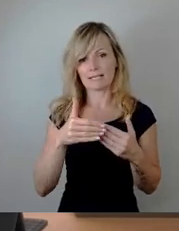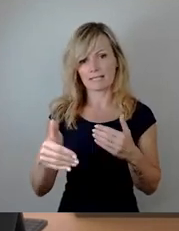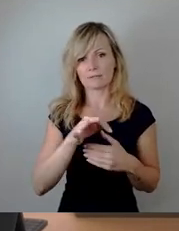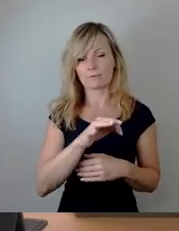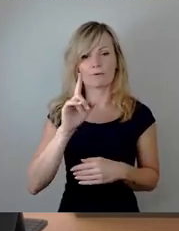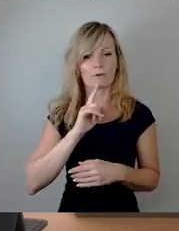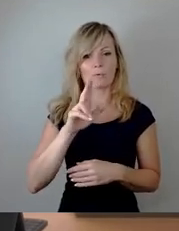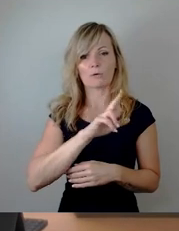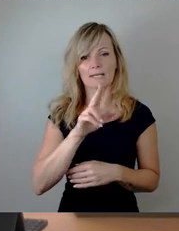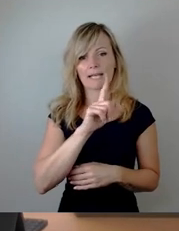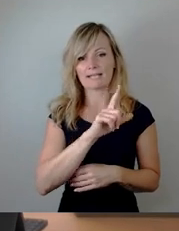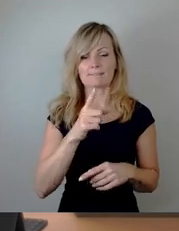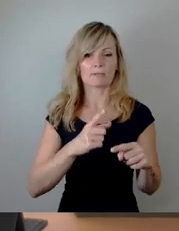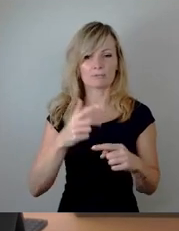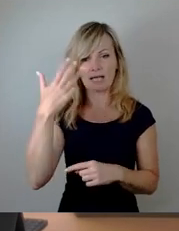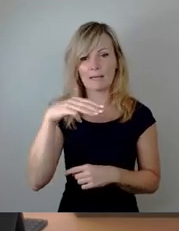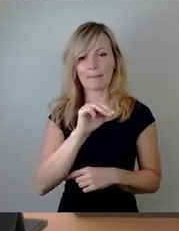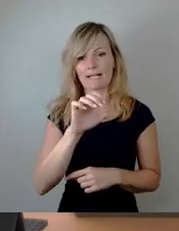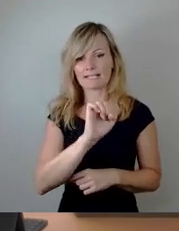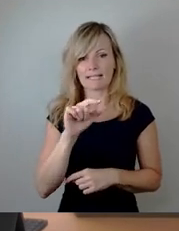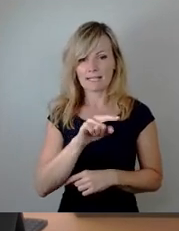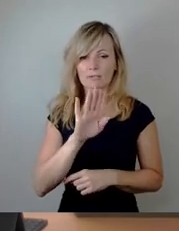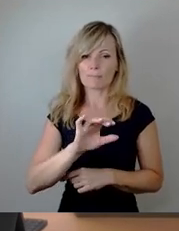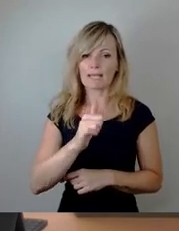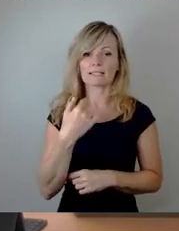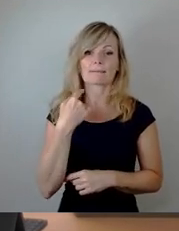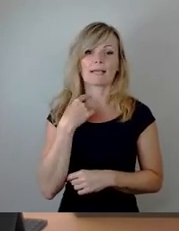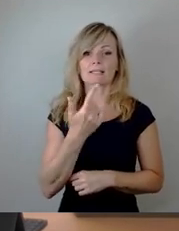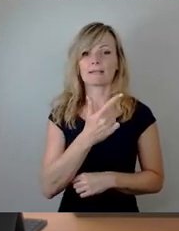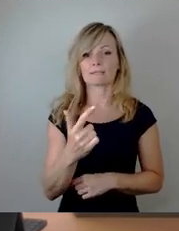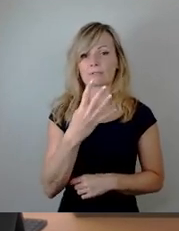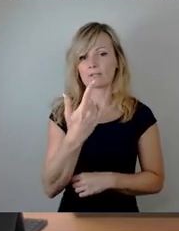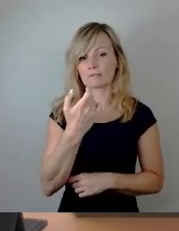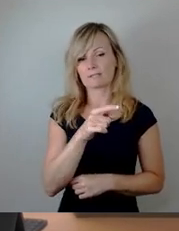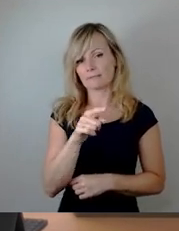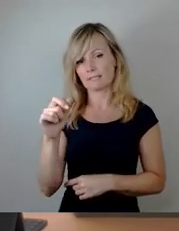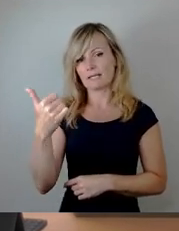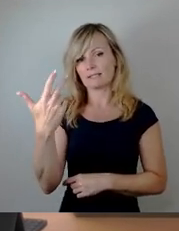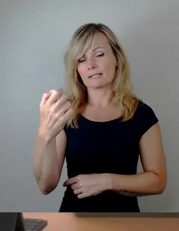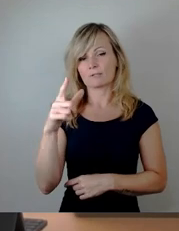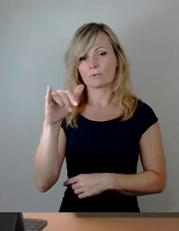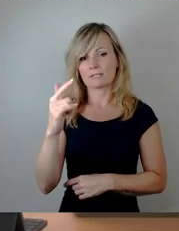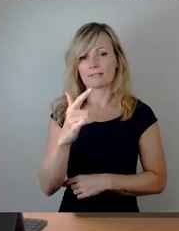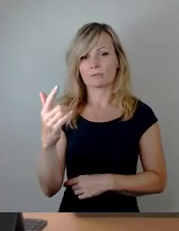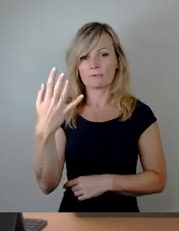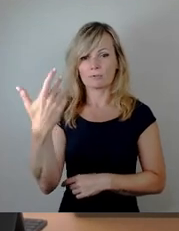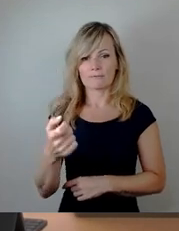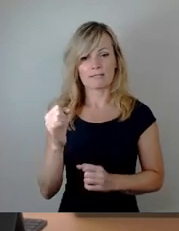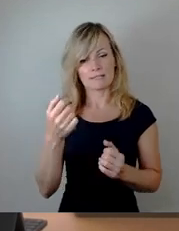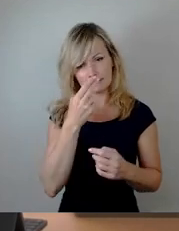Lessmann und Herrn Michael Seder zum 1. Mai 2024 bis zum 31. Juli 2025 zur